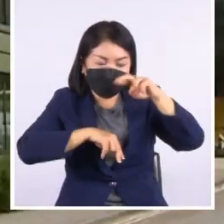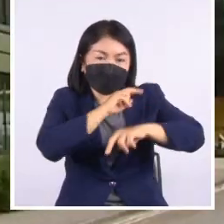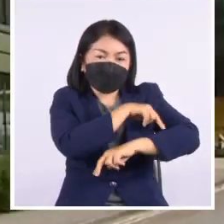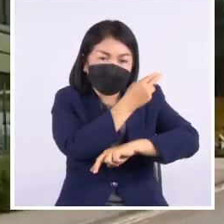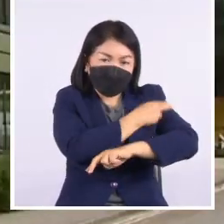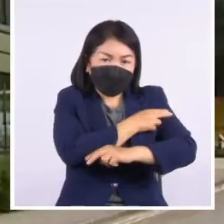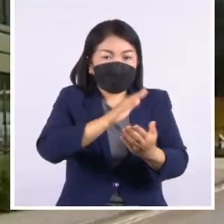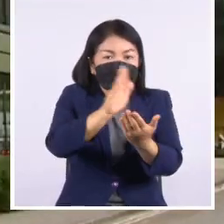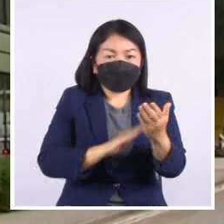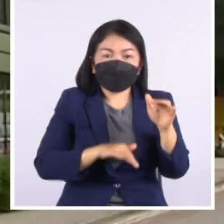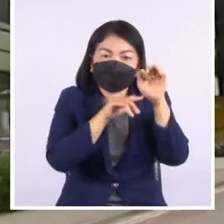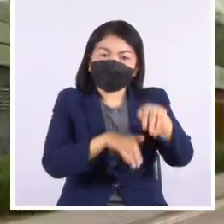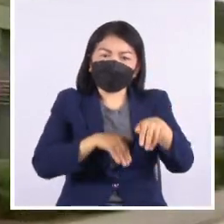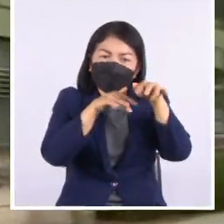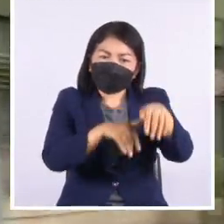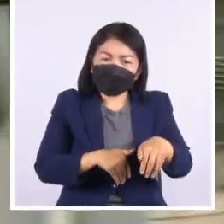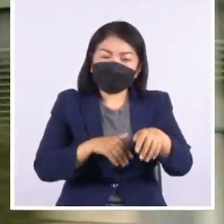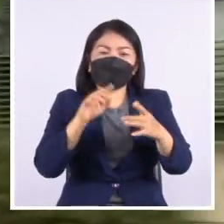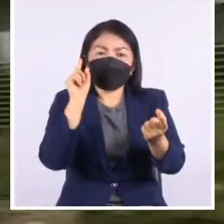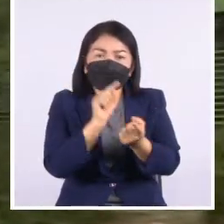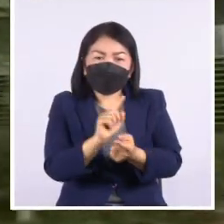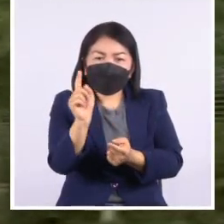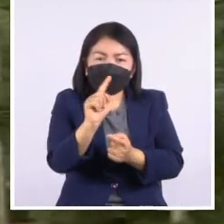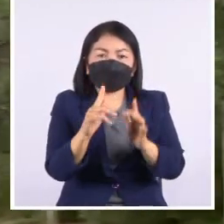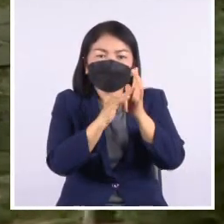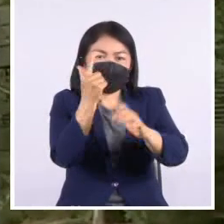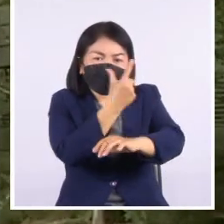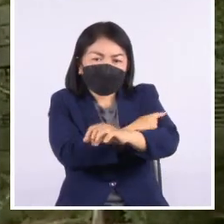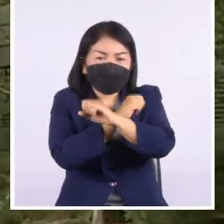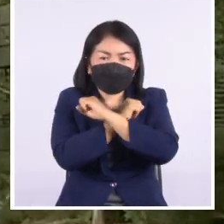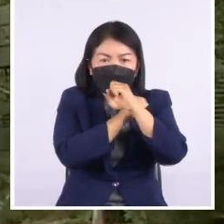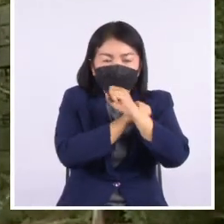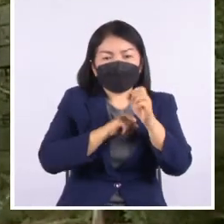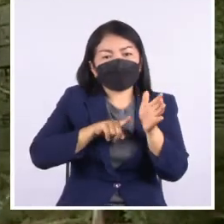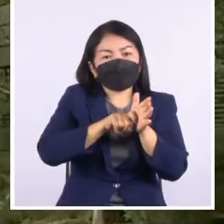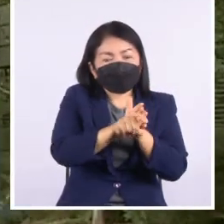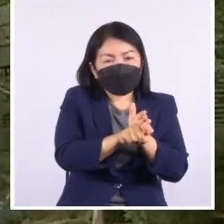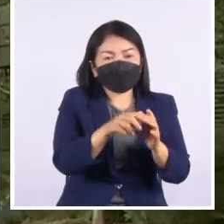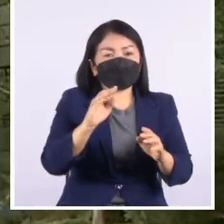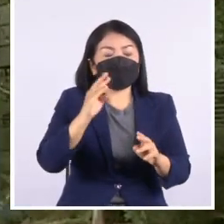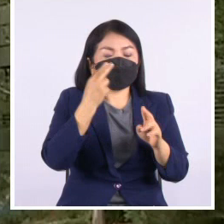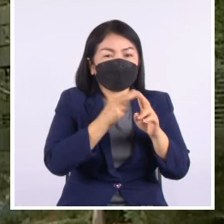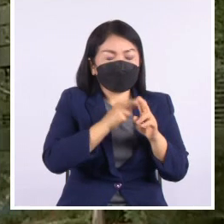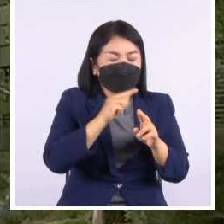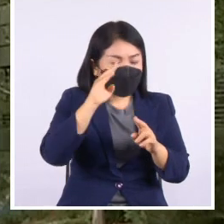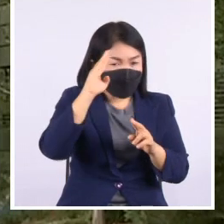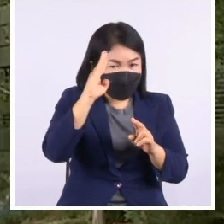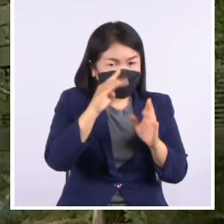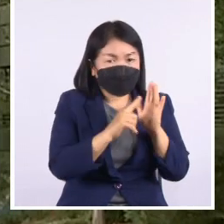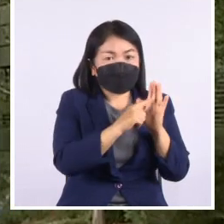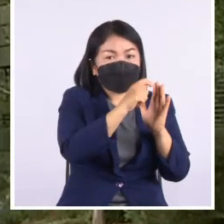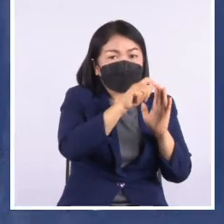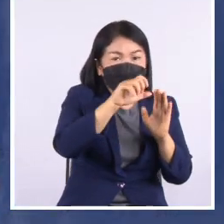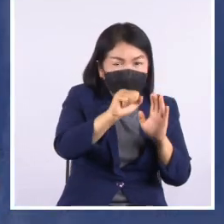รเลียพบความเชื่อมโยงระหว่างวัคซีนป้องกันโควิด-19 ของ AstraZeneca กับผู้ป่วยรายใหม่5รายที่ประสบภาว